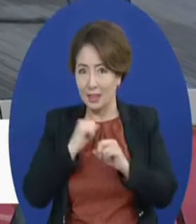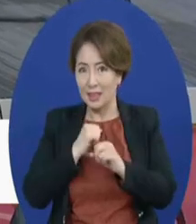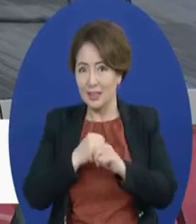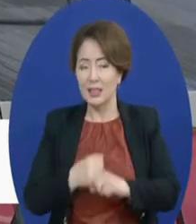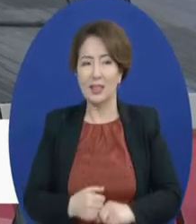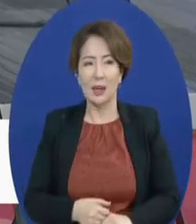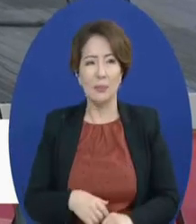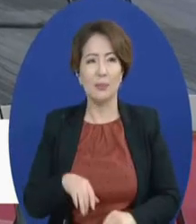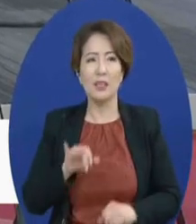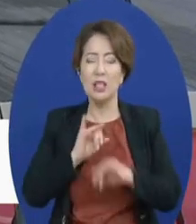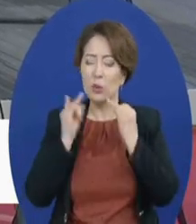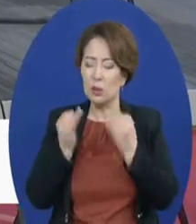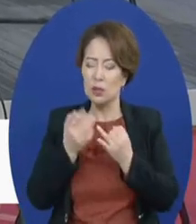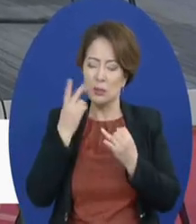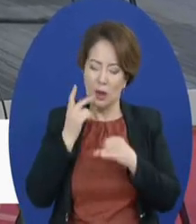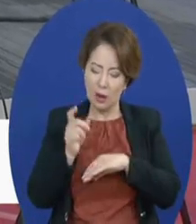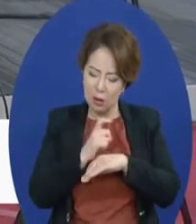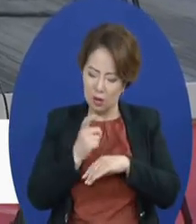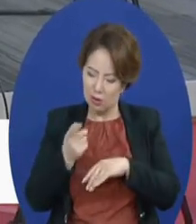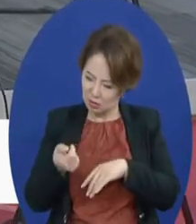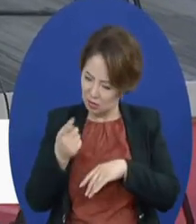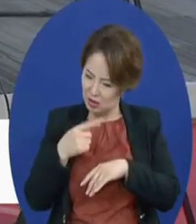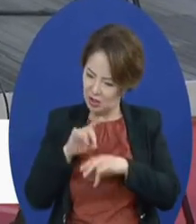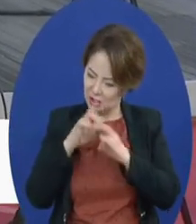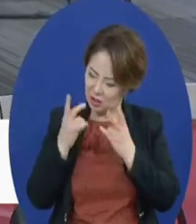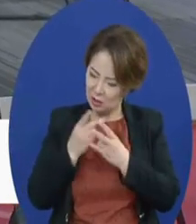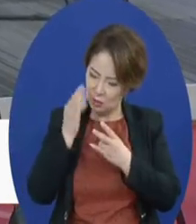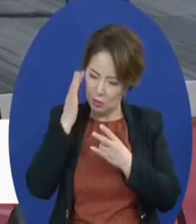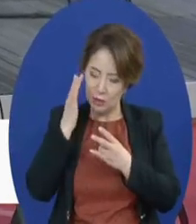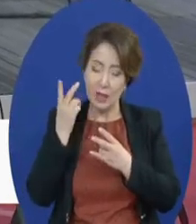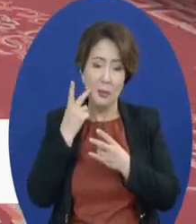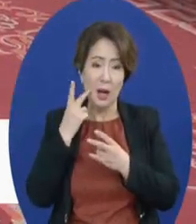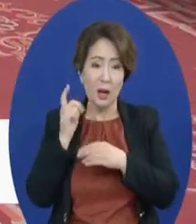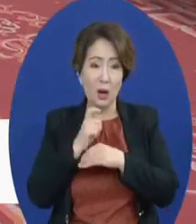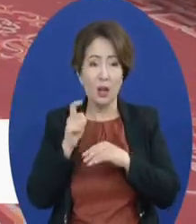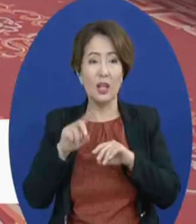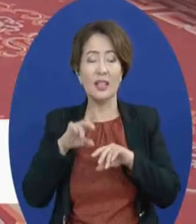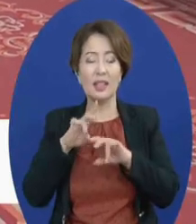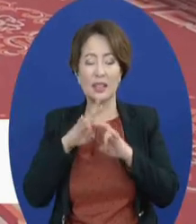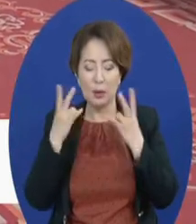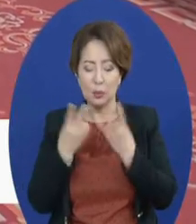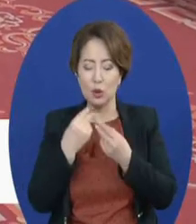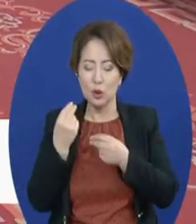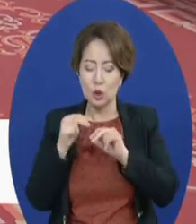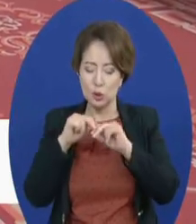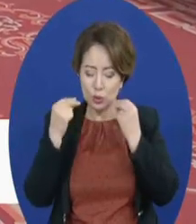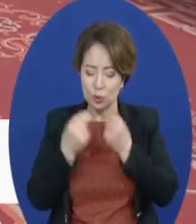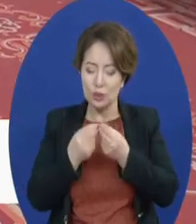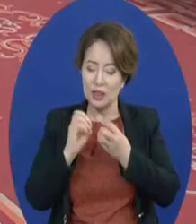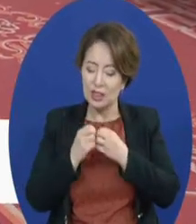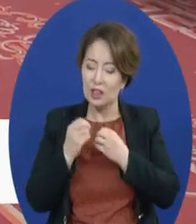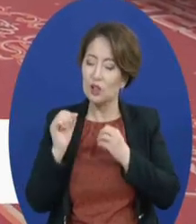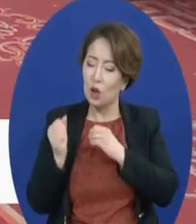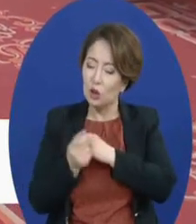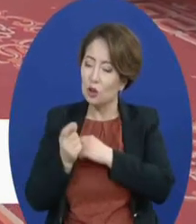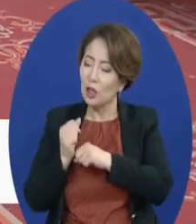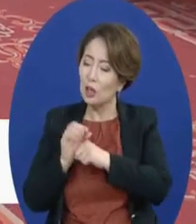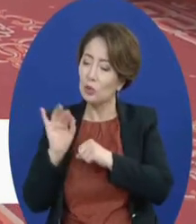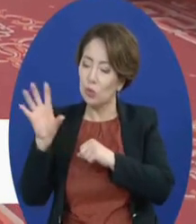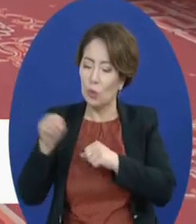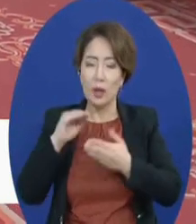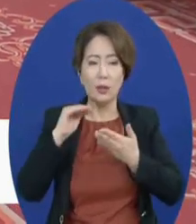ажиллана. Улсын хурлын байнгын хороодоос ийхүү хамгийн дөрөнд нийгмийн бодлогын байнгын хороо намрын чуулганаар хэлэлцэж шийдвэрлсэн онцлох